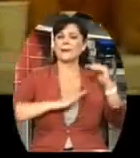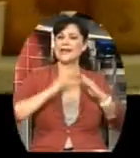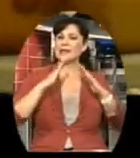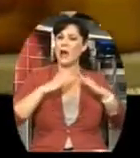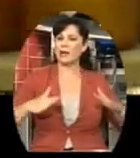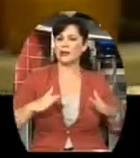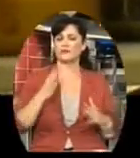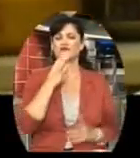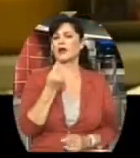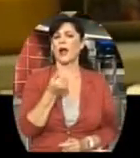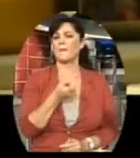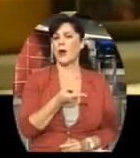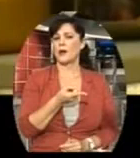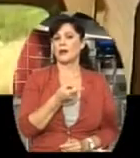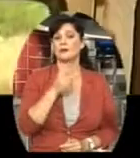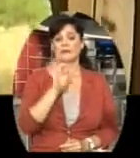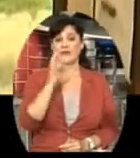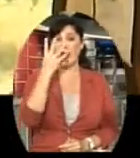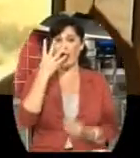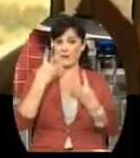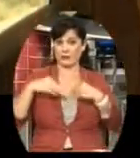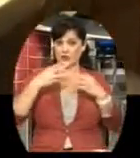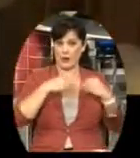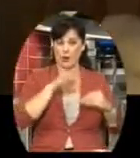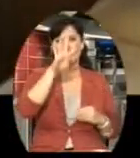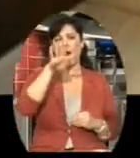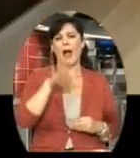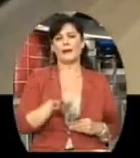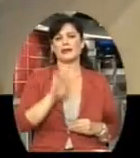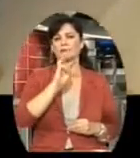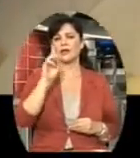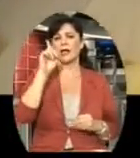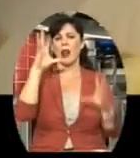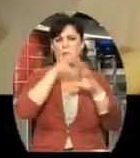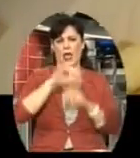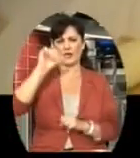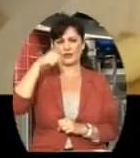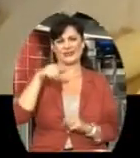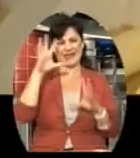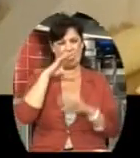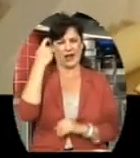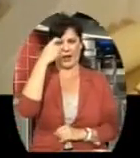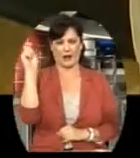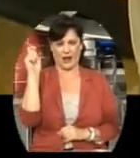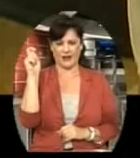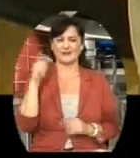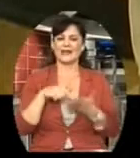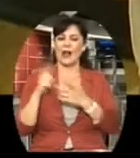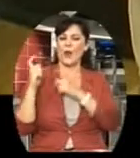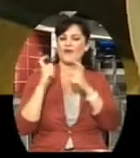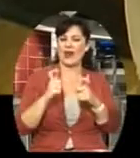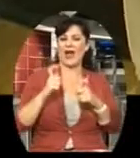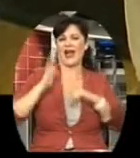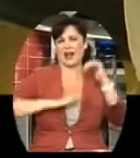עולה התענוג? הסטנדרט הזה עולה ל4 משפחות לדוגמה, 4,000 שקלים בלילה הראשון, שזה הלילה המשמעותי והיקר, ההובלה וההקמה נכנס